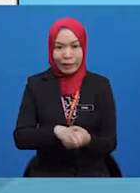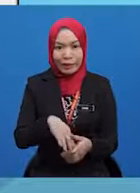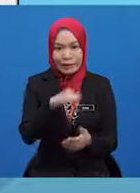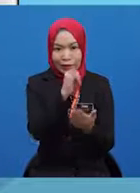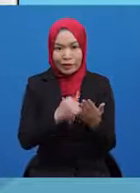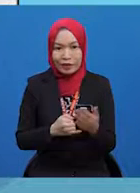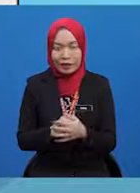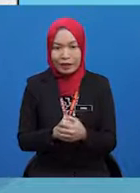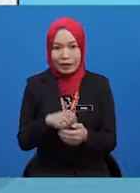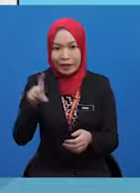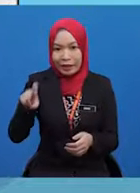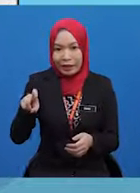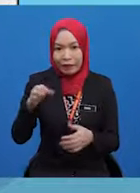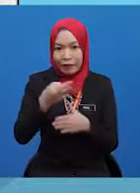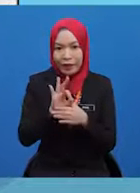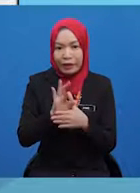Klik File,